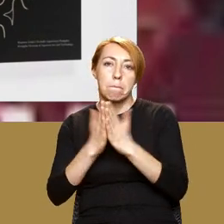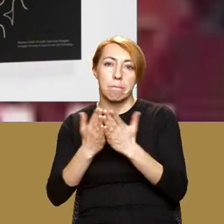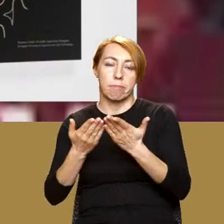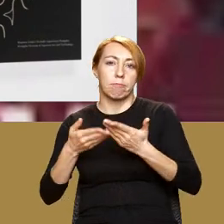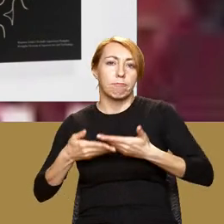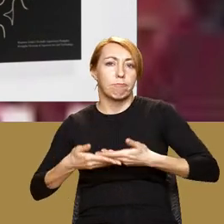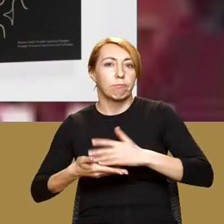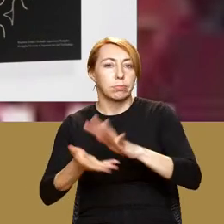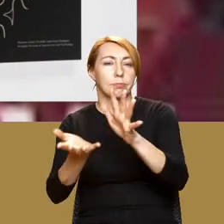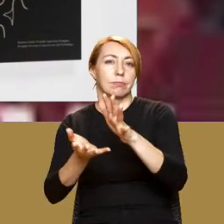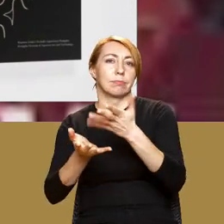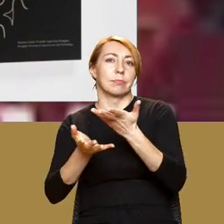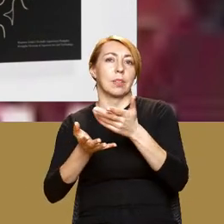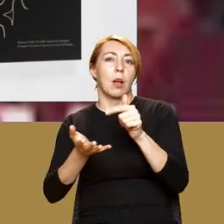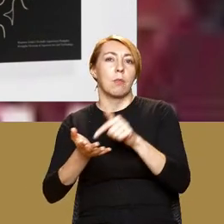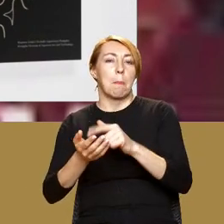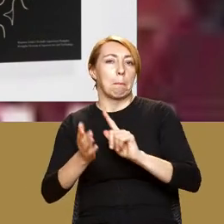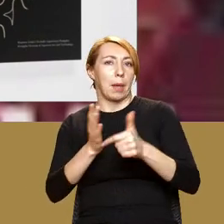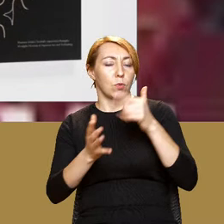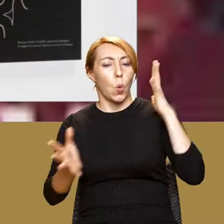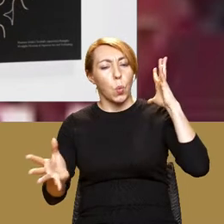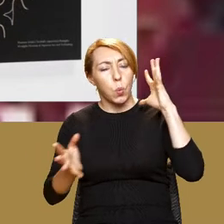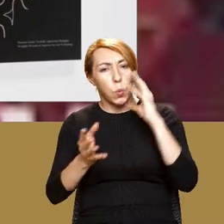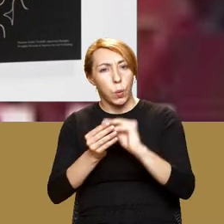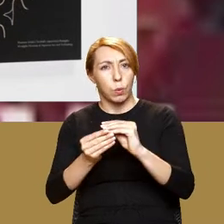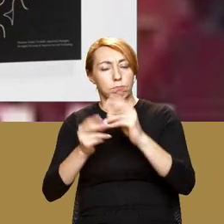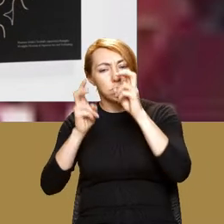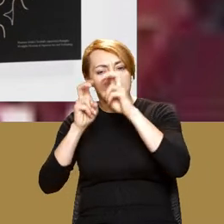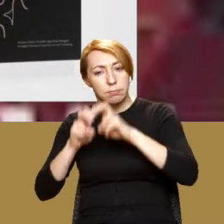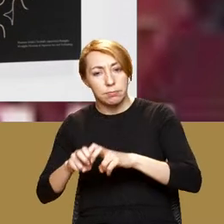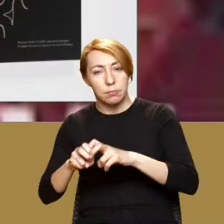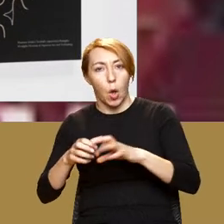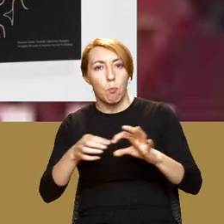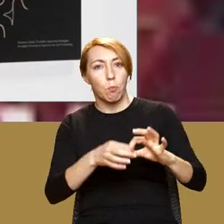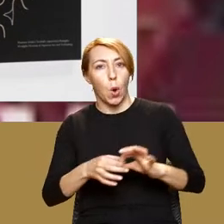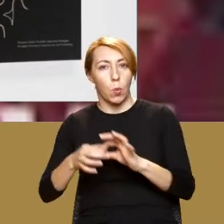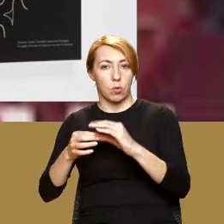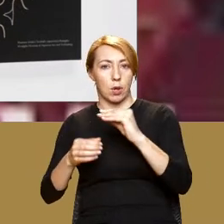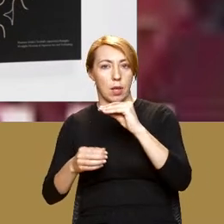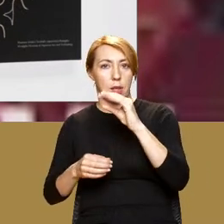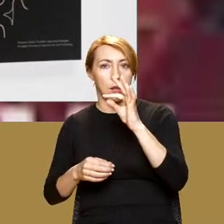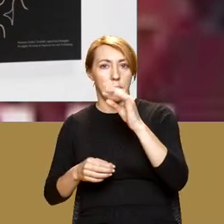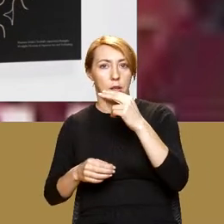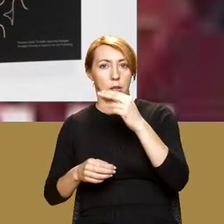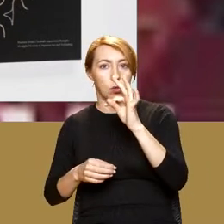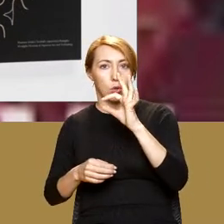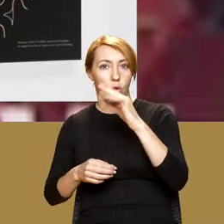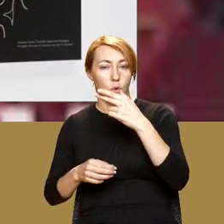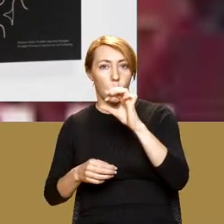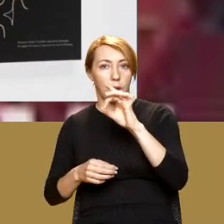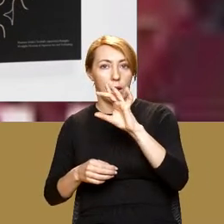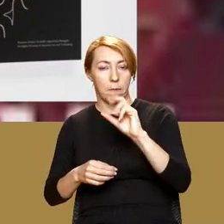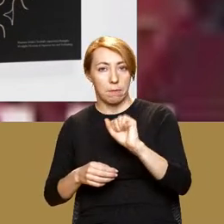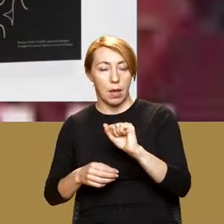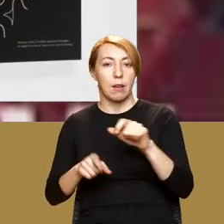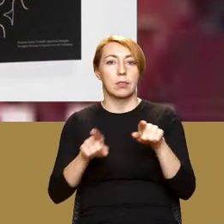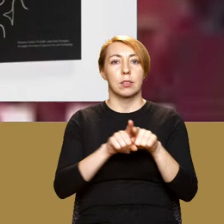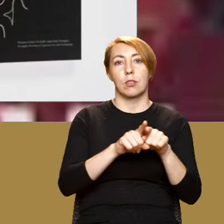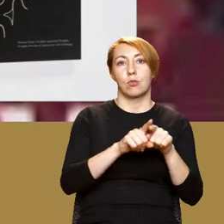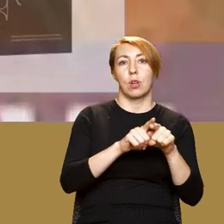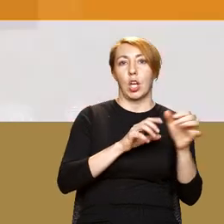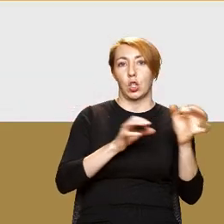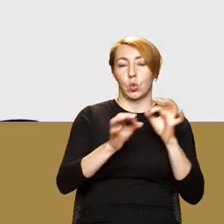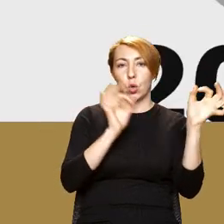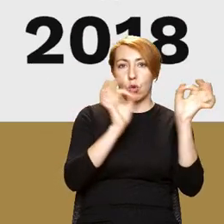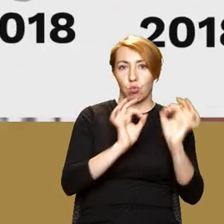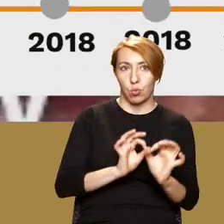obszernym opracowaniem łączącym etnografię z historią sztuki. Zresztą